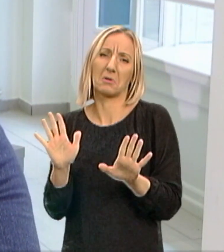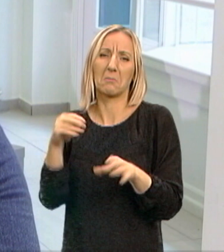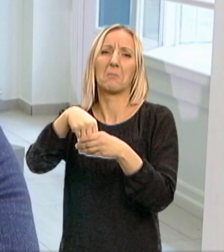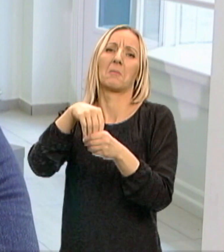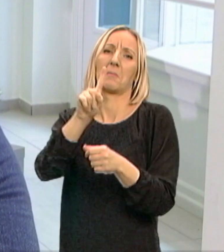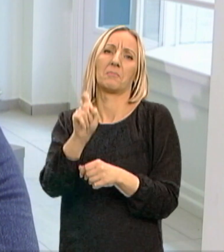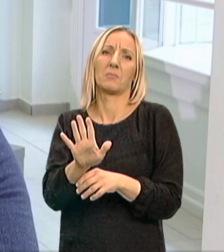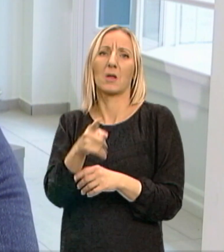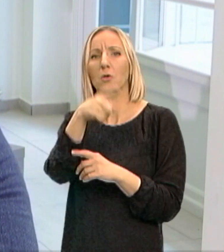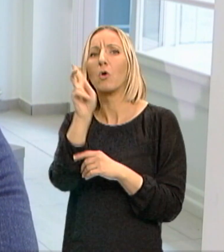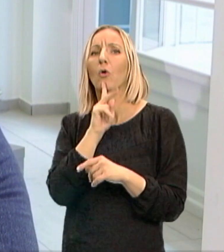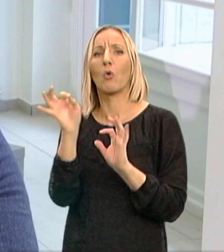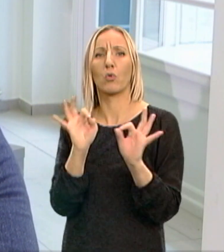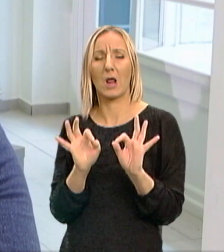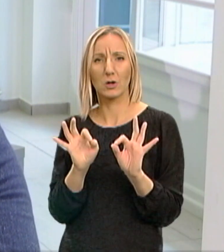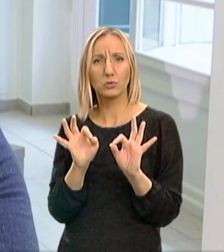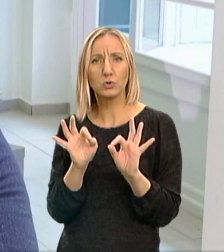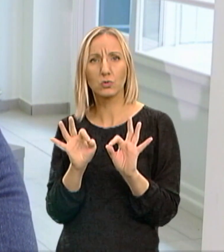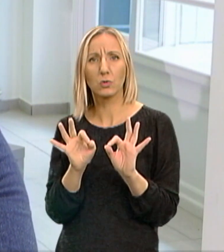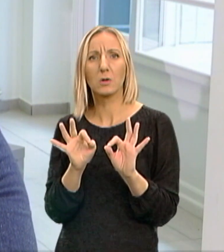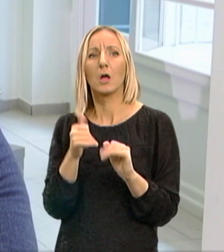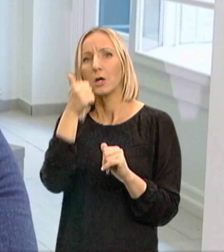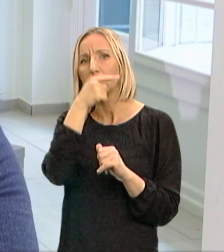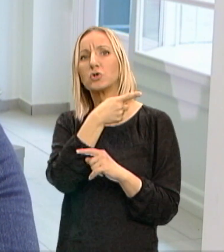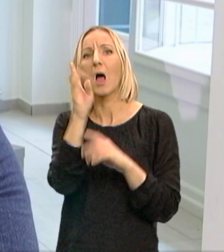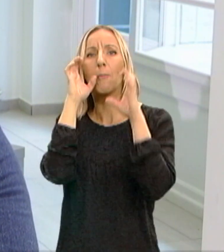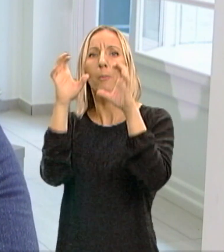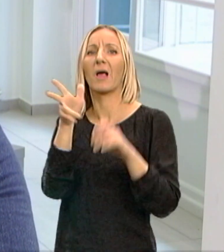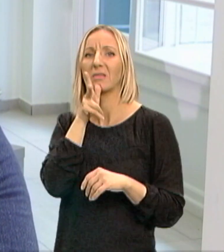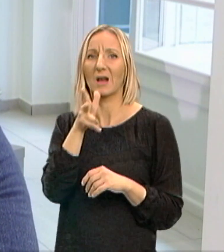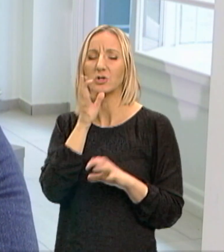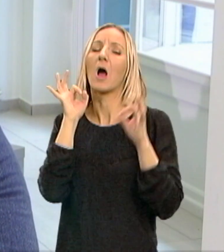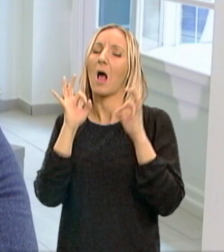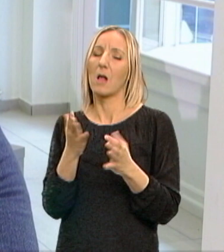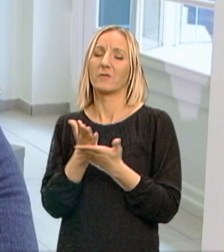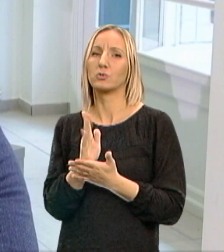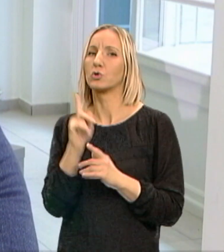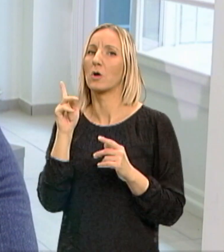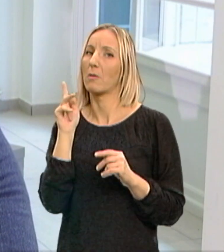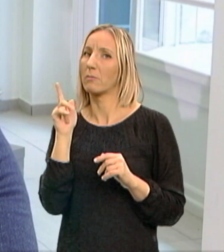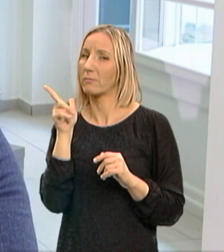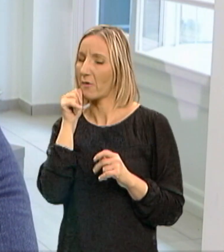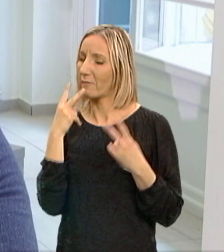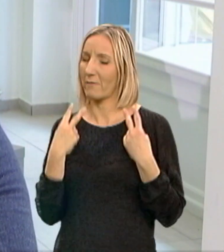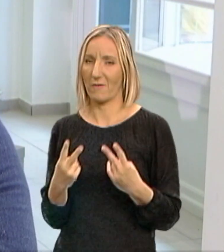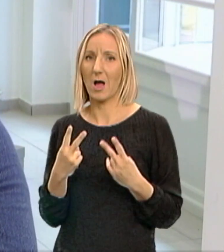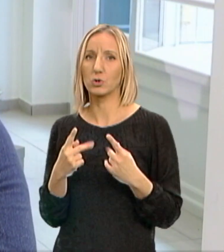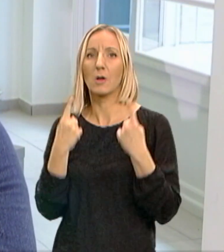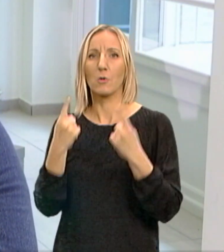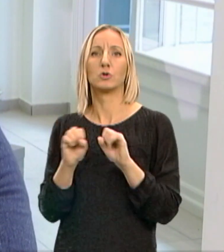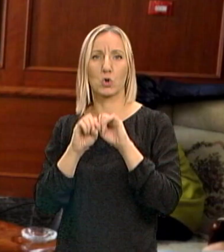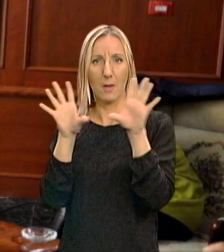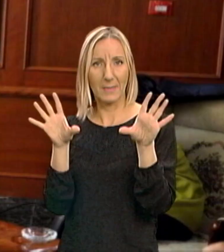i na onima koji to uređuju i na onome šta publika traži, ali svakako mislim da je veoma značajno da postoji kontinuitet u postojanju